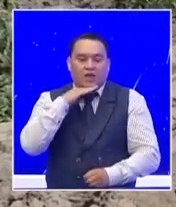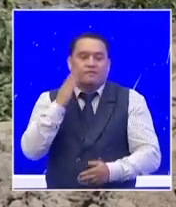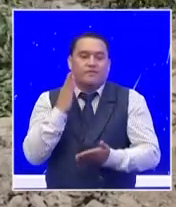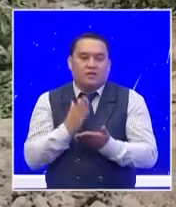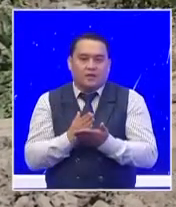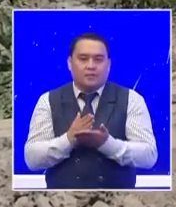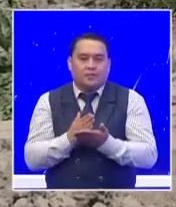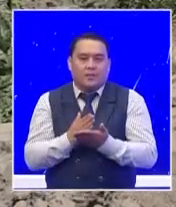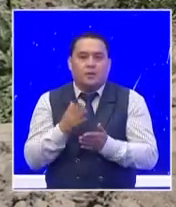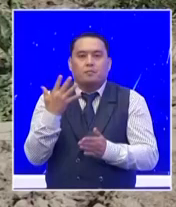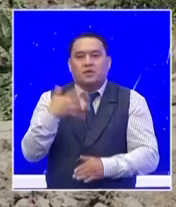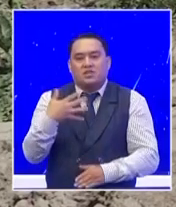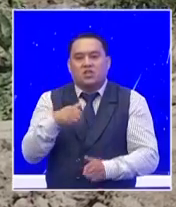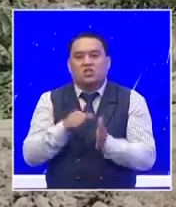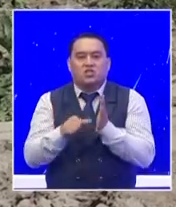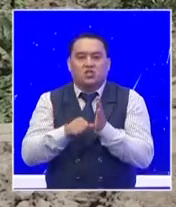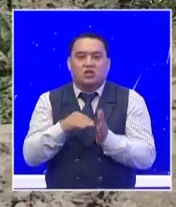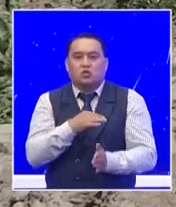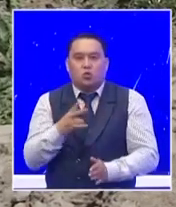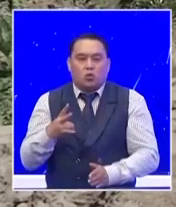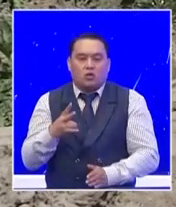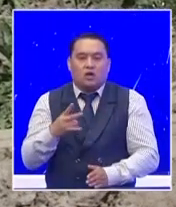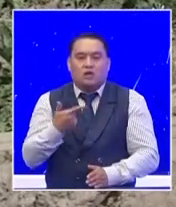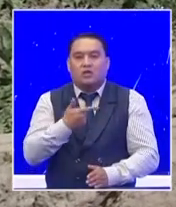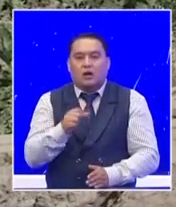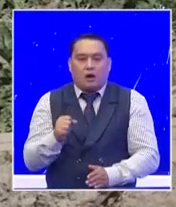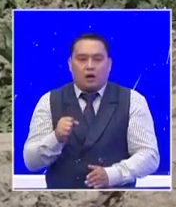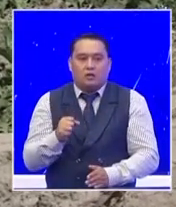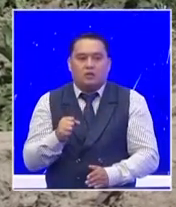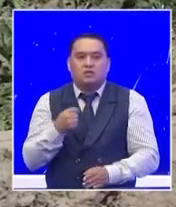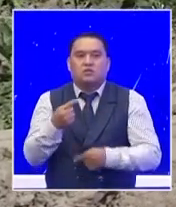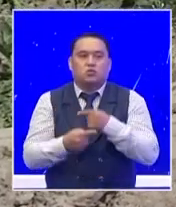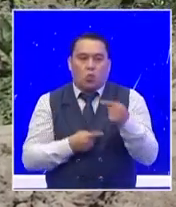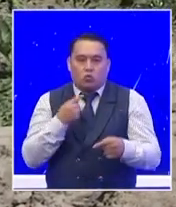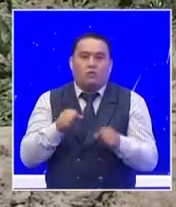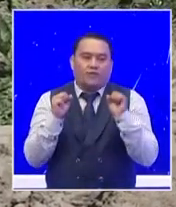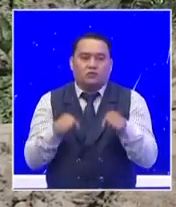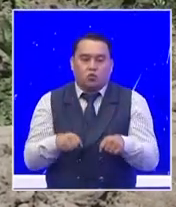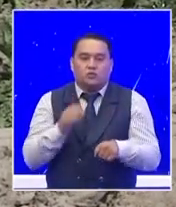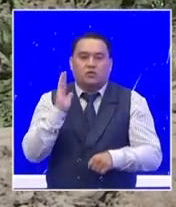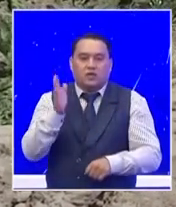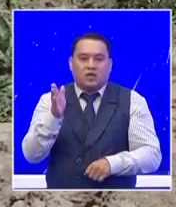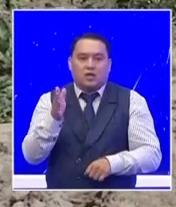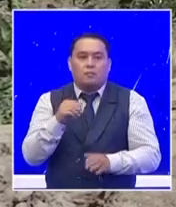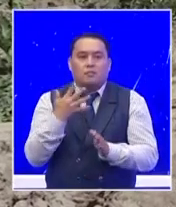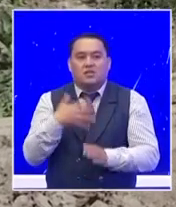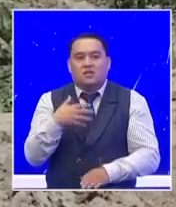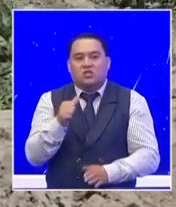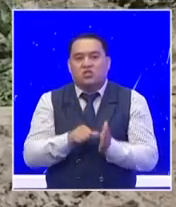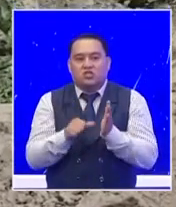рассчитываем 50-60 тонн с гектара получить. Вот сейчас один полив сделаем и еще, даст Бог, один полив сделаем. 50-60